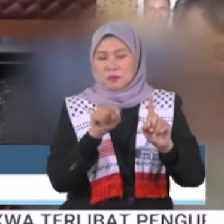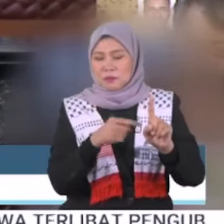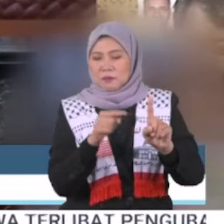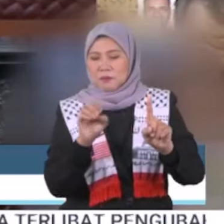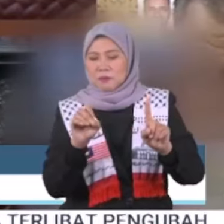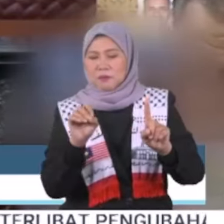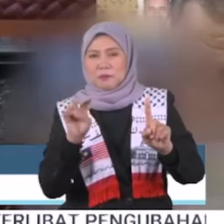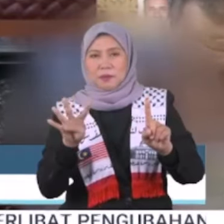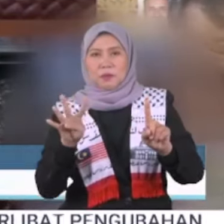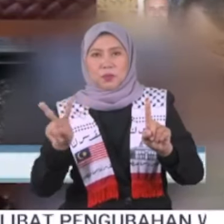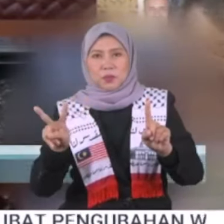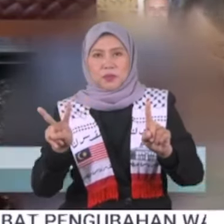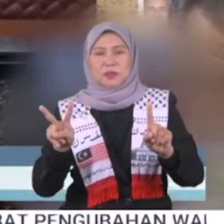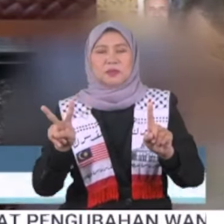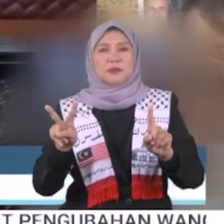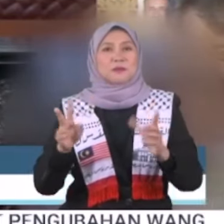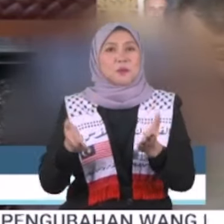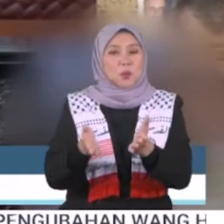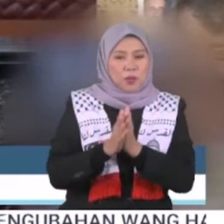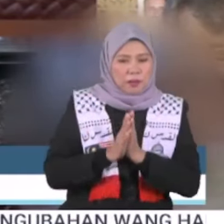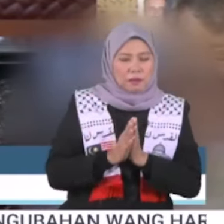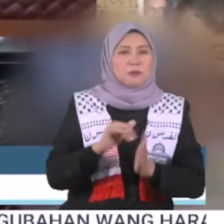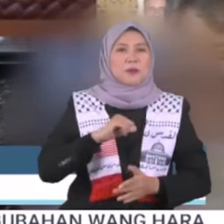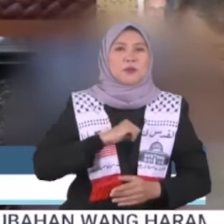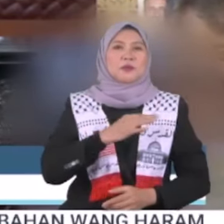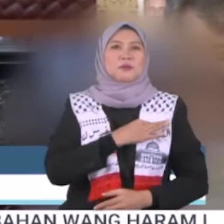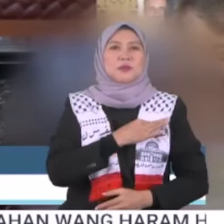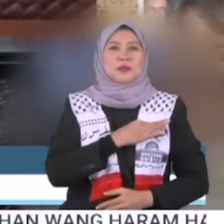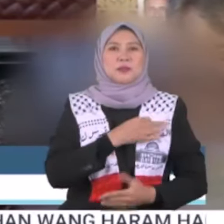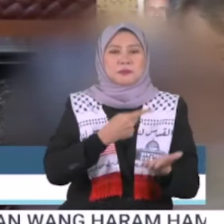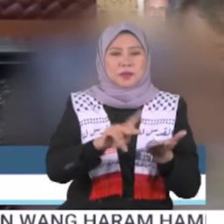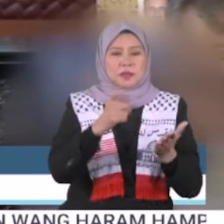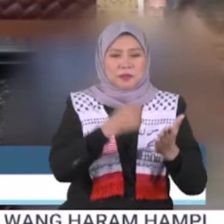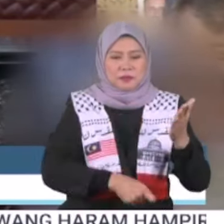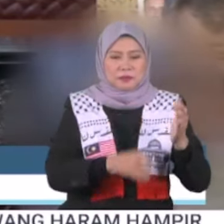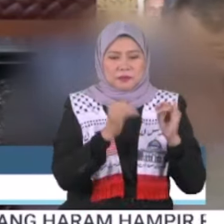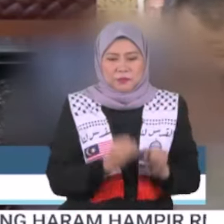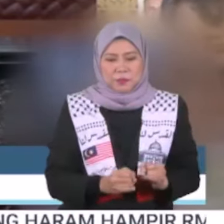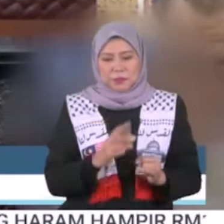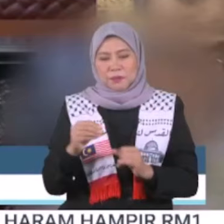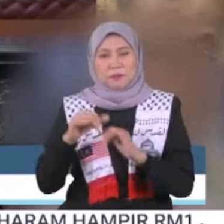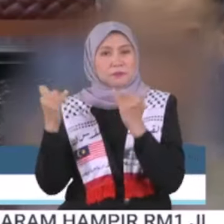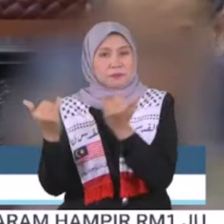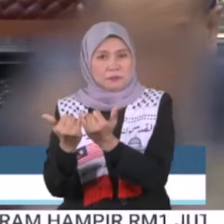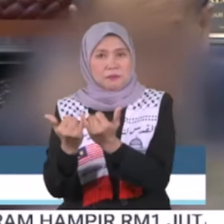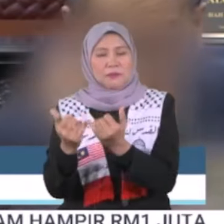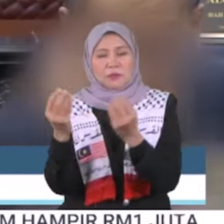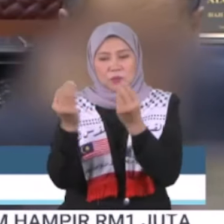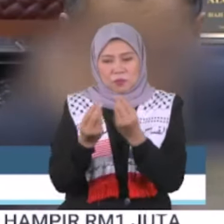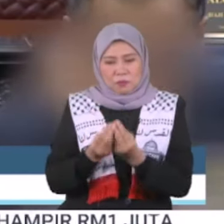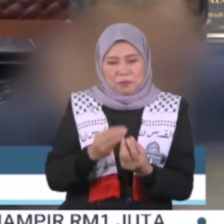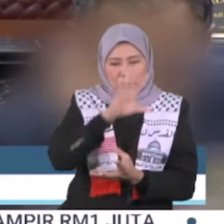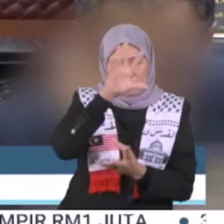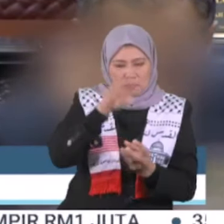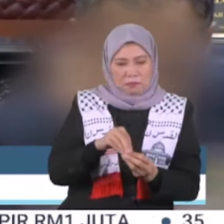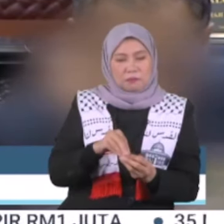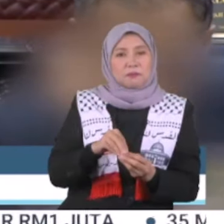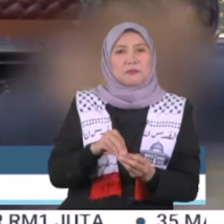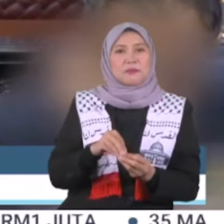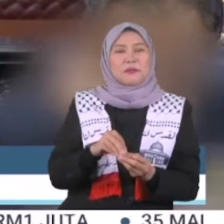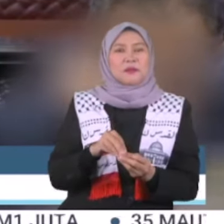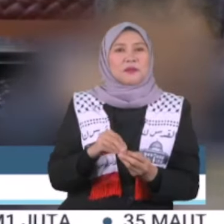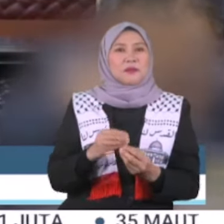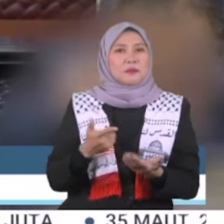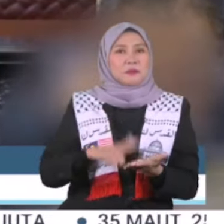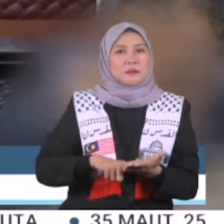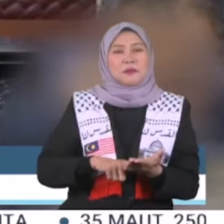1,542 permohonan pengakuan sukarela dari pembayar cukai individu dan syarikat dengan jumlah cukai yang diikrar